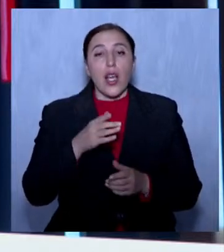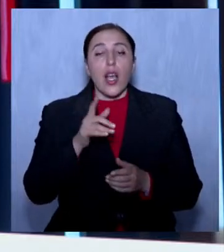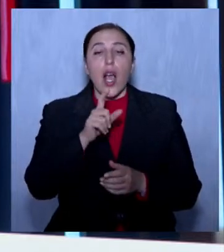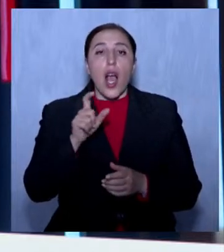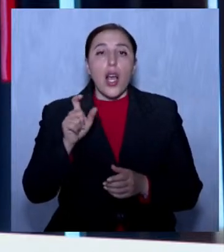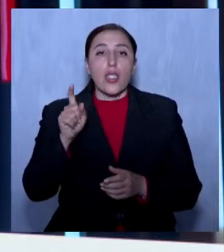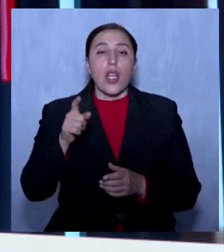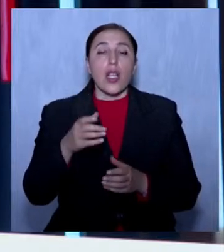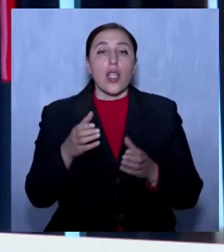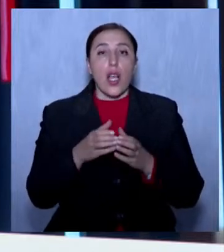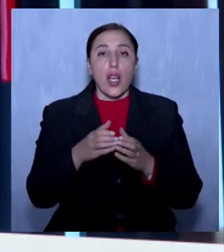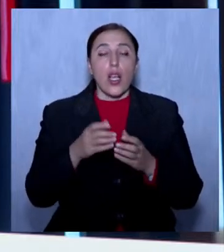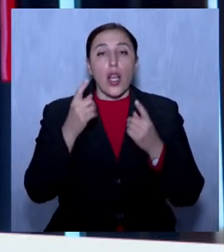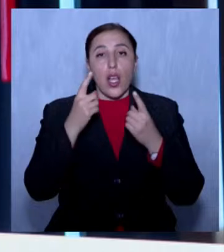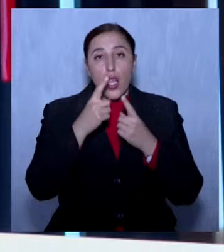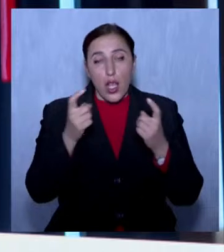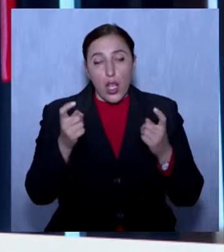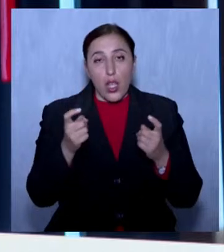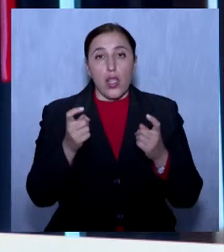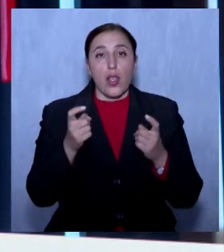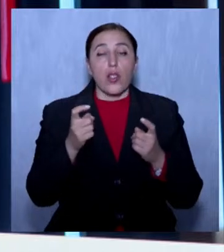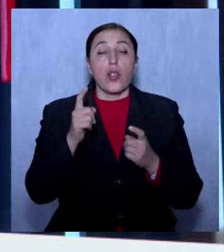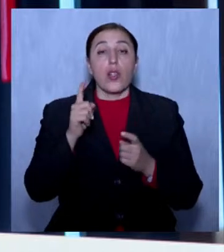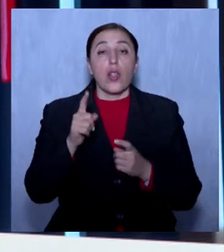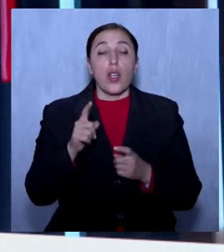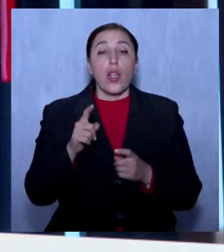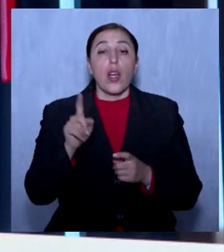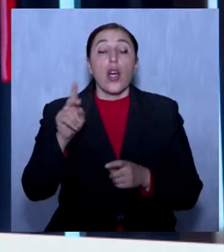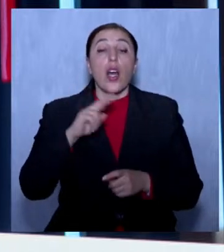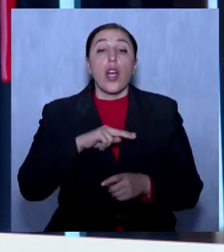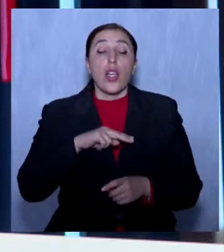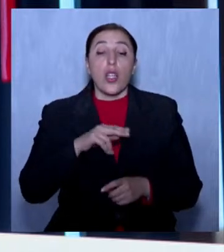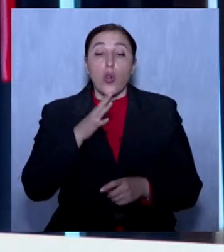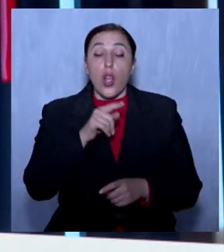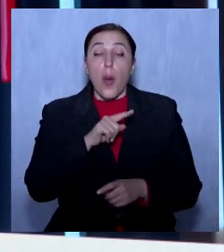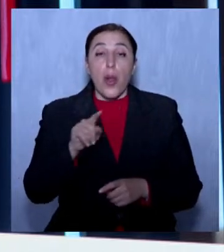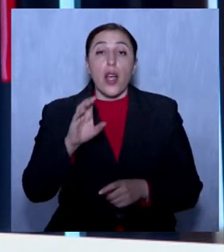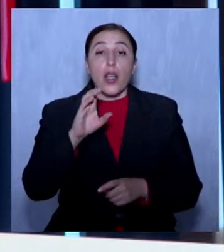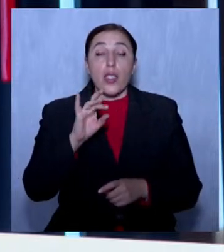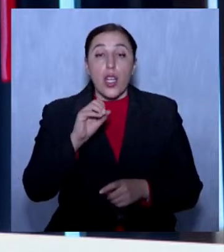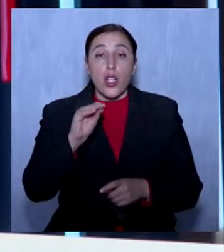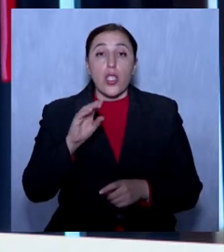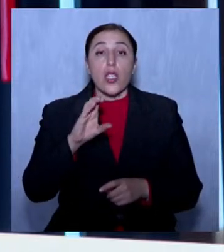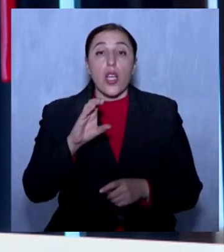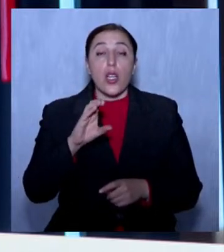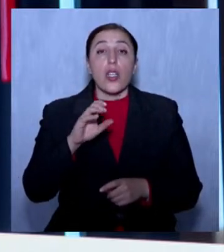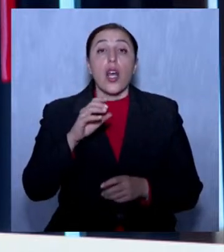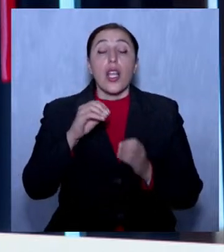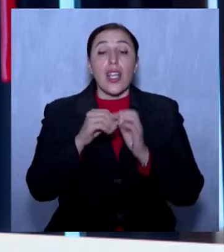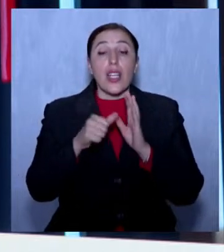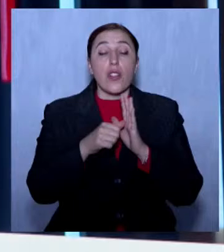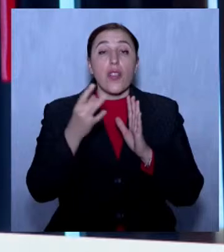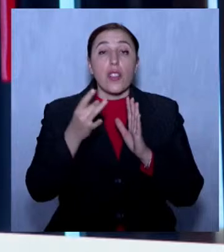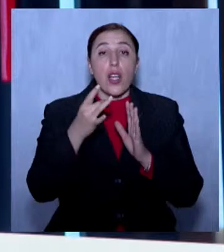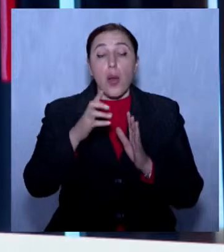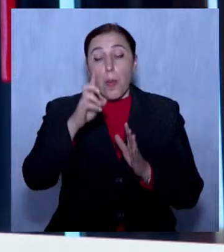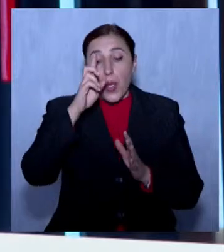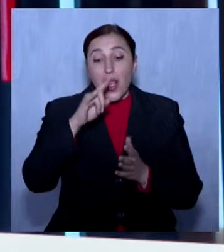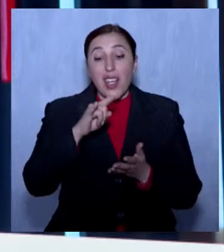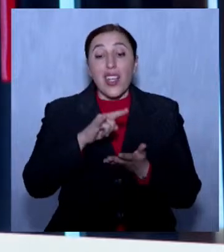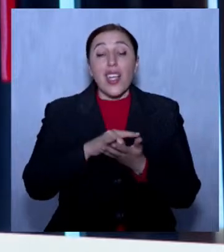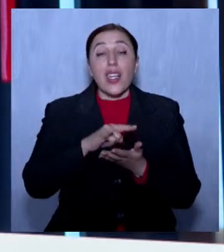միավորումը հետաքննություն հրապարակեց, ըստ որի պաշտոնավարման ընթացքում Սերժ Սարգսյանը 16 անգամ պետական ինքնաթիռով